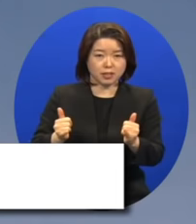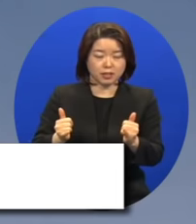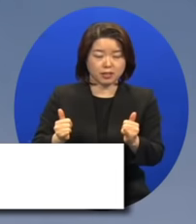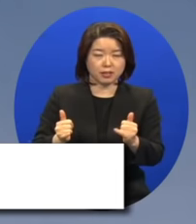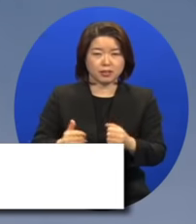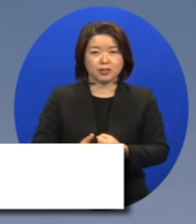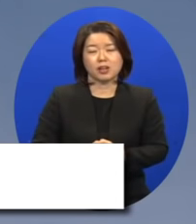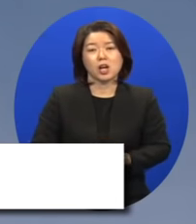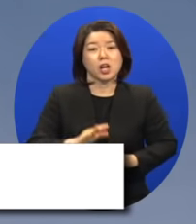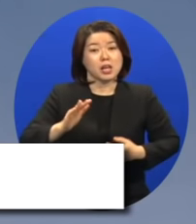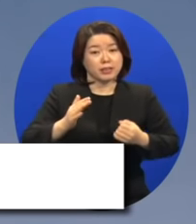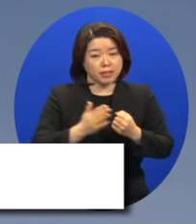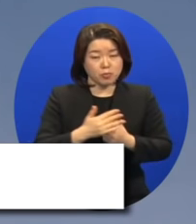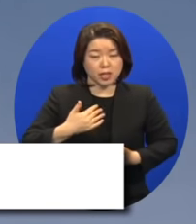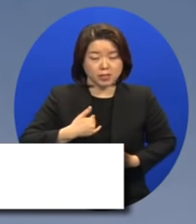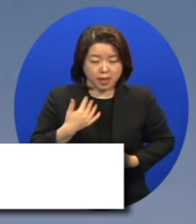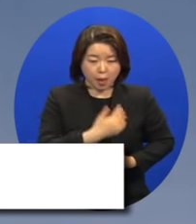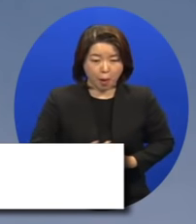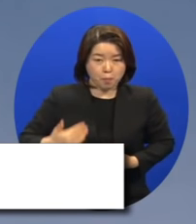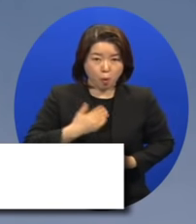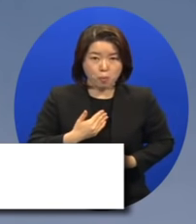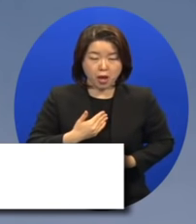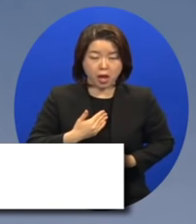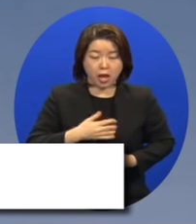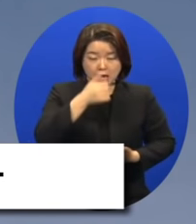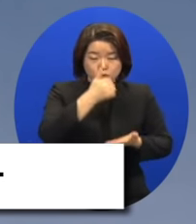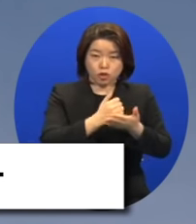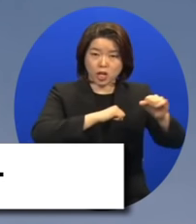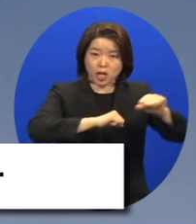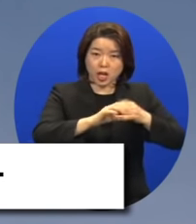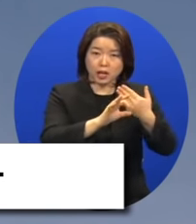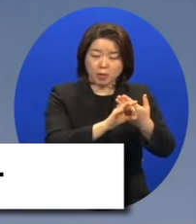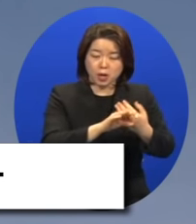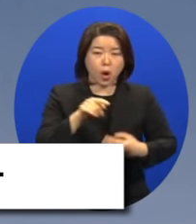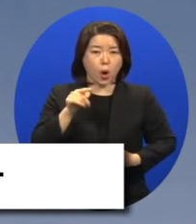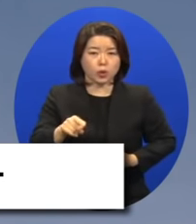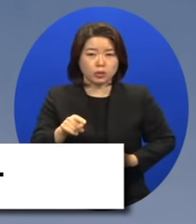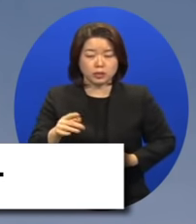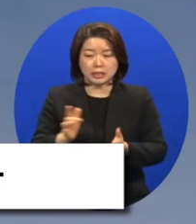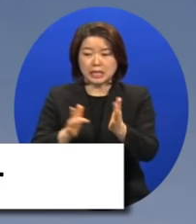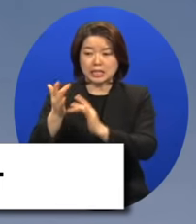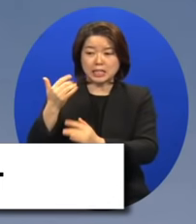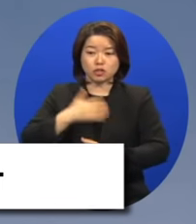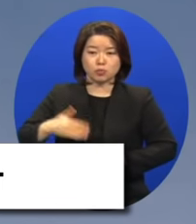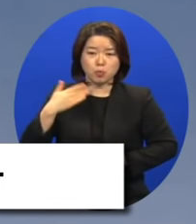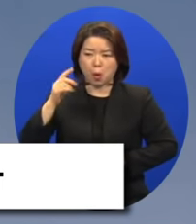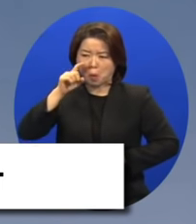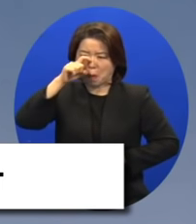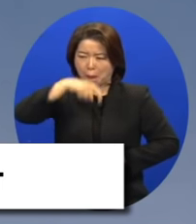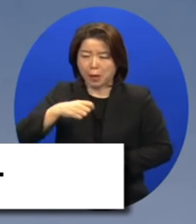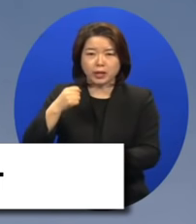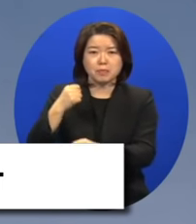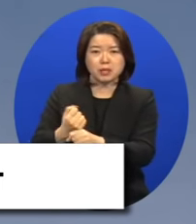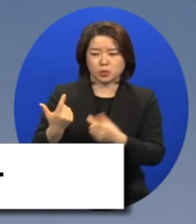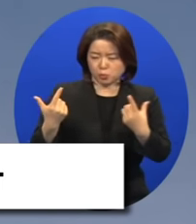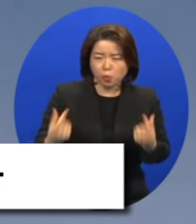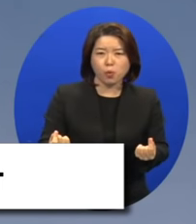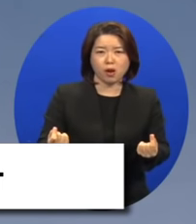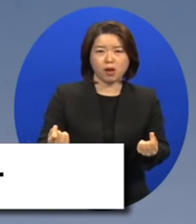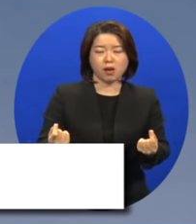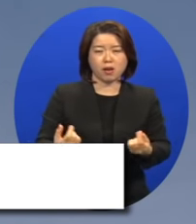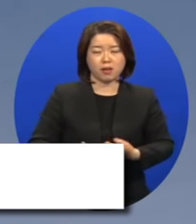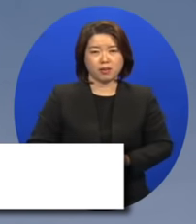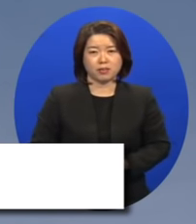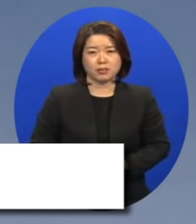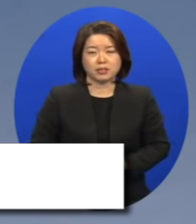성전이된자들입니다.그러므로내가 내몸에죄를지으면,그것은마치 예수님의몸을더럽히는